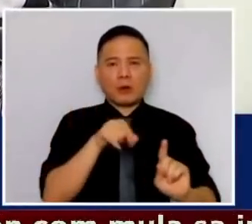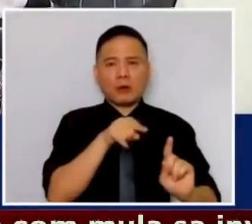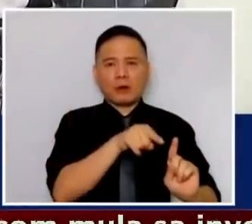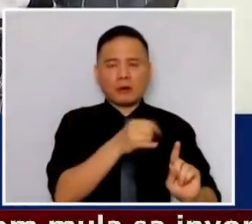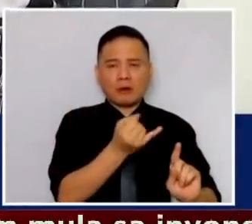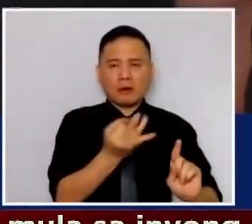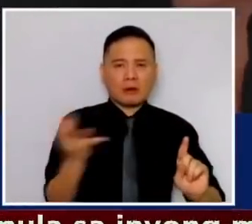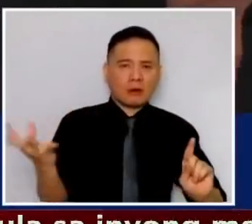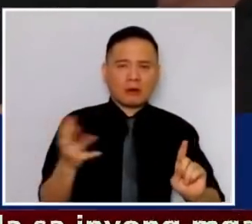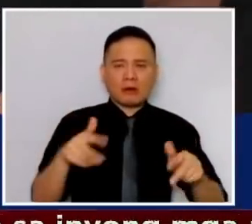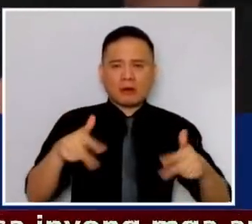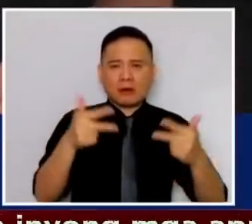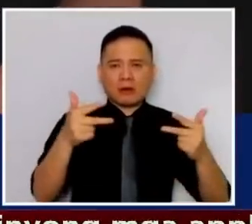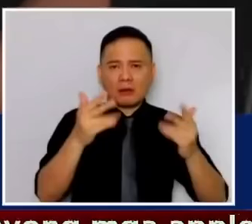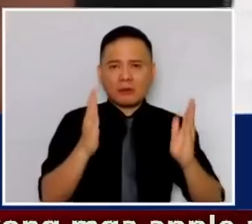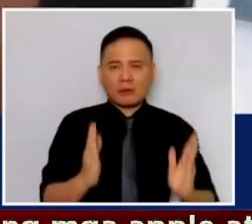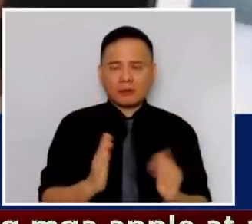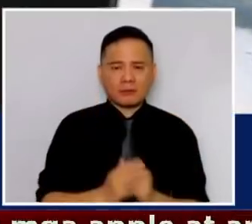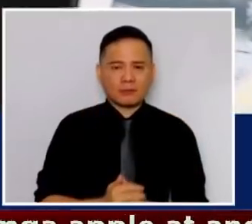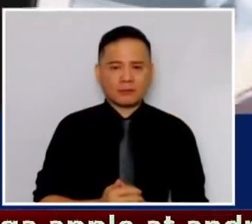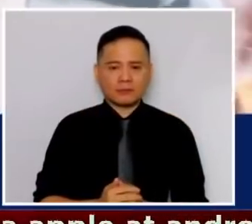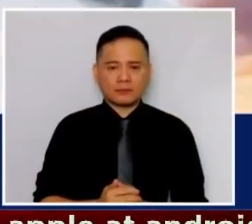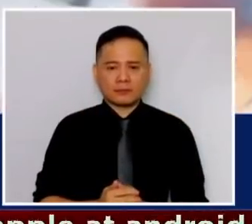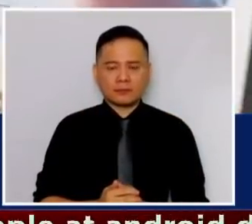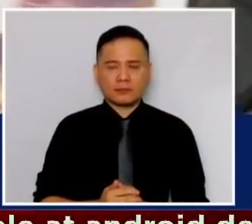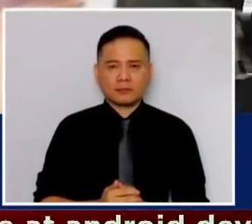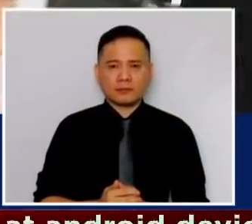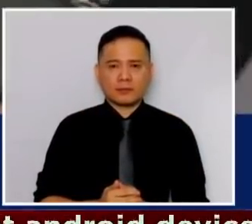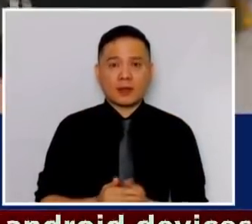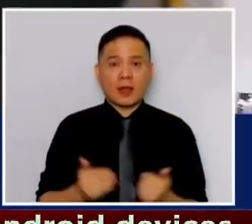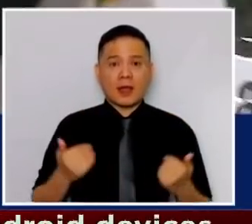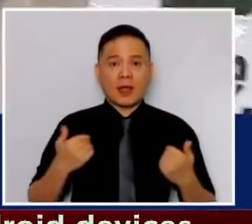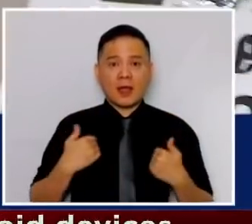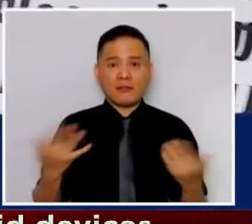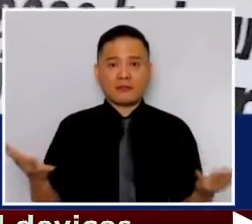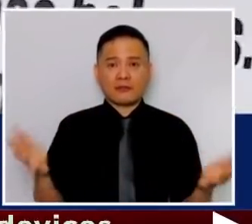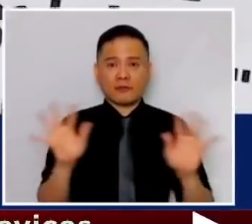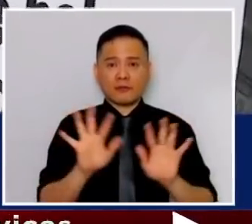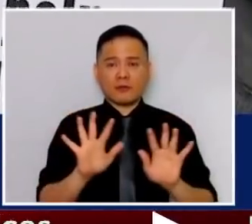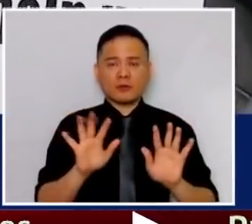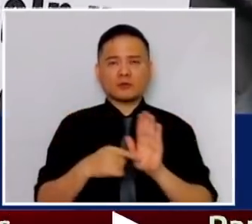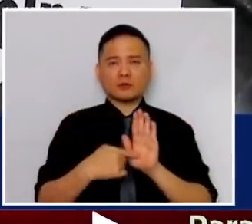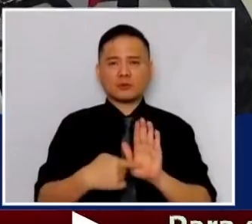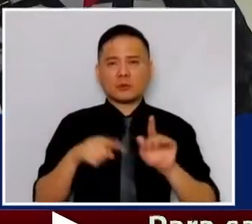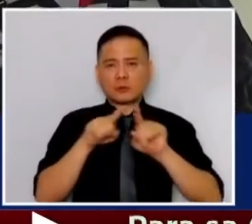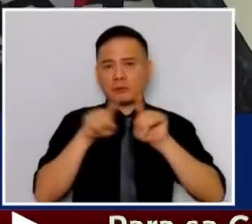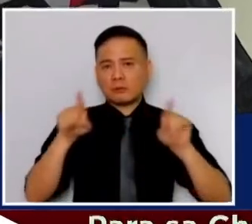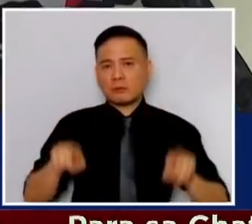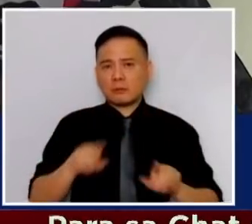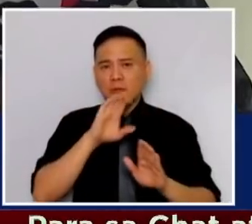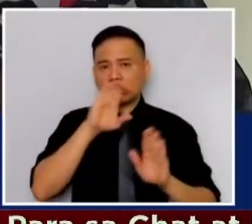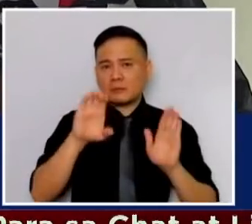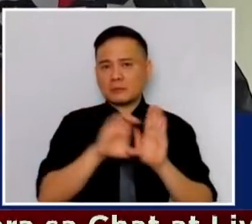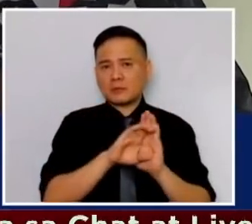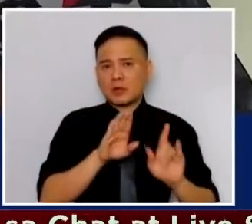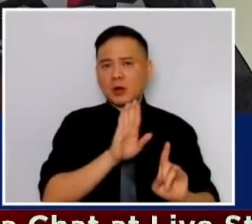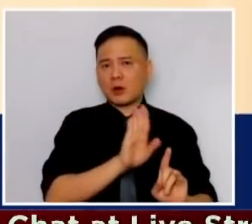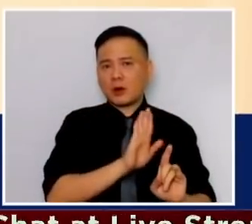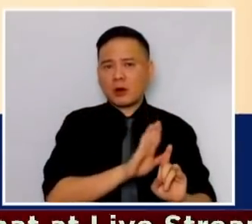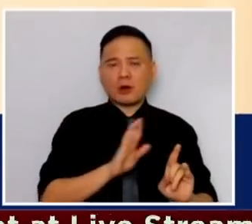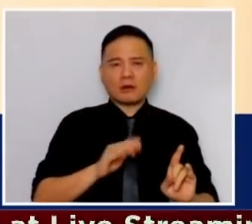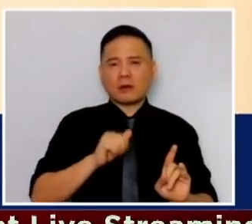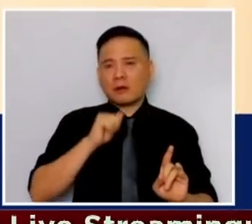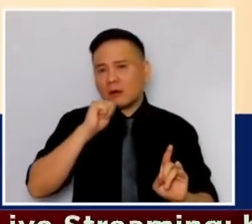Bit-bit ang litrato ng kanilang mga nawawalang kaanak na sabungero, formal na silang humingi ng investigasyon sa National Bureau of